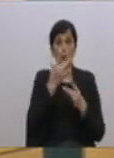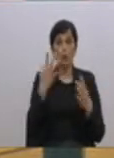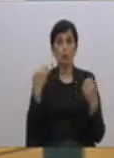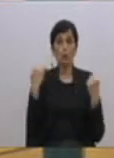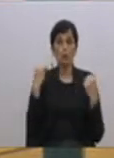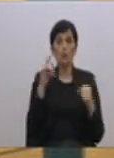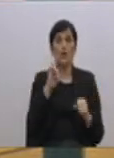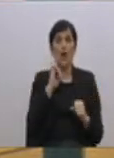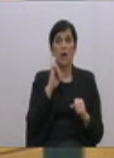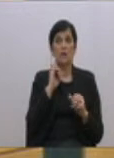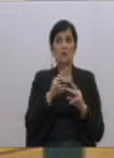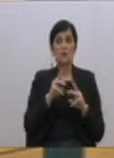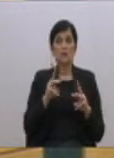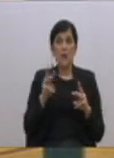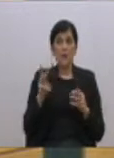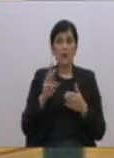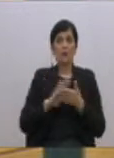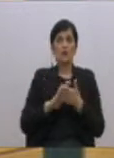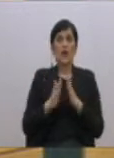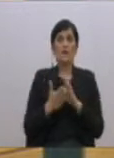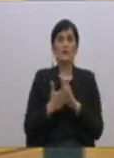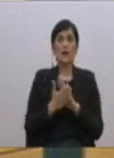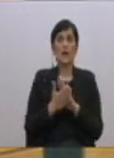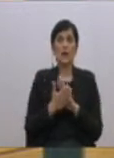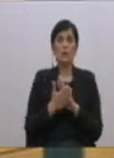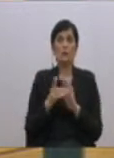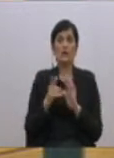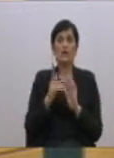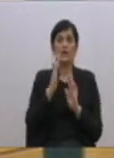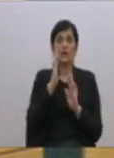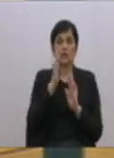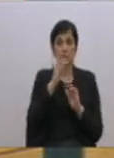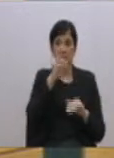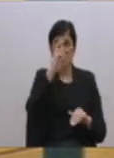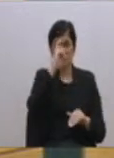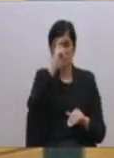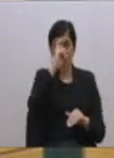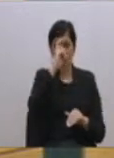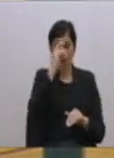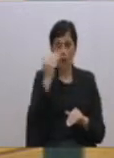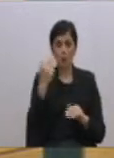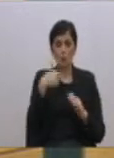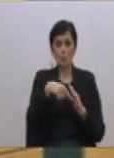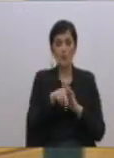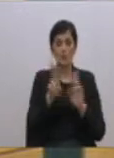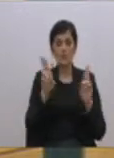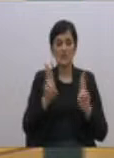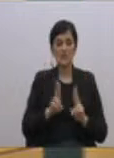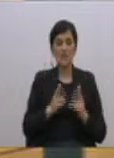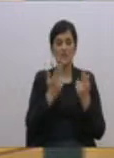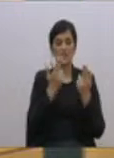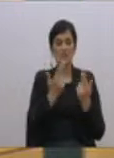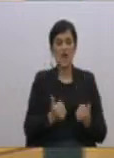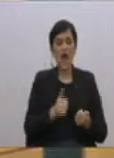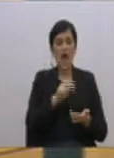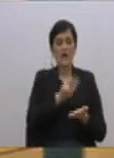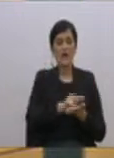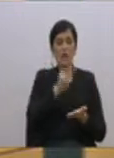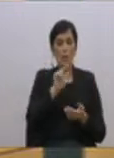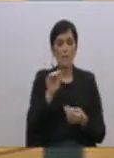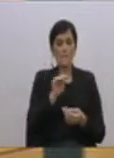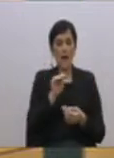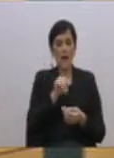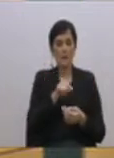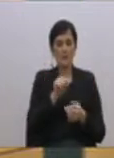სპორტის დახალგაზრდობის სამინისტროსთან შევთანხმდით რომ ეს იქნება სახელმწიფო მიერ სათანადო წესით აღიარებული ფედერაციები, რომელსაც